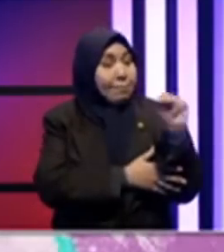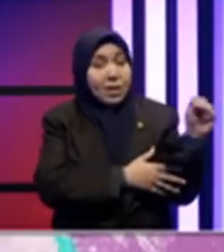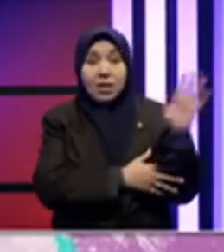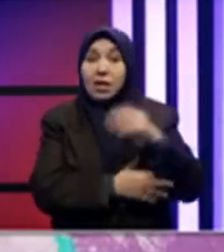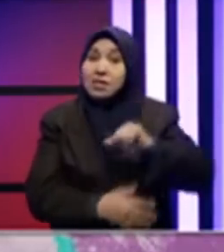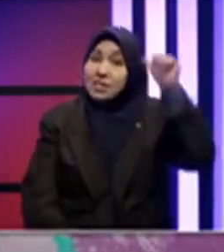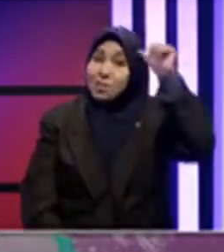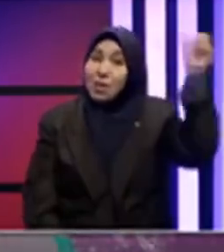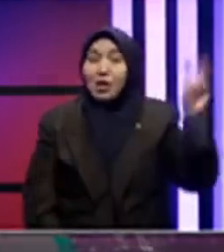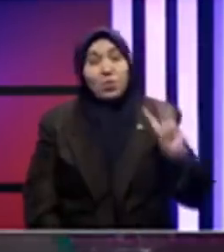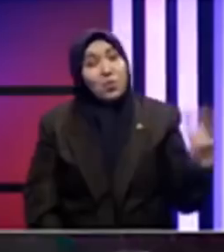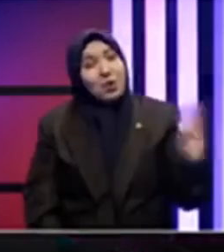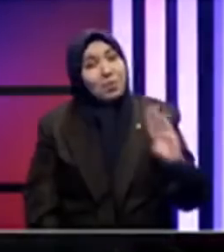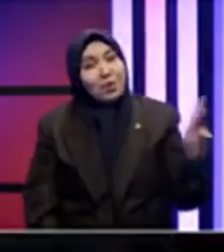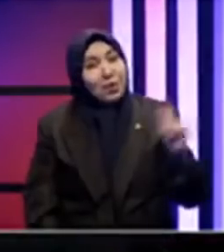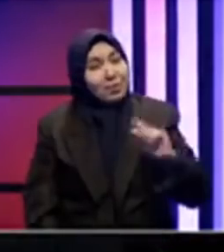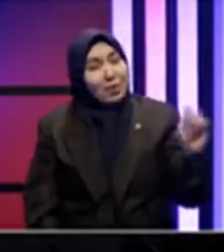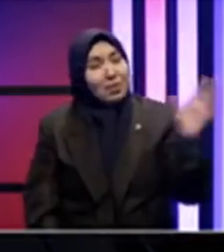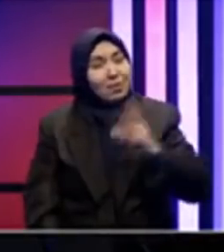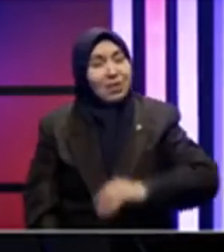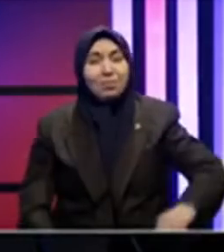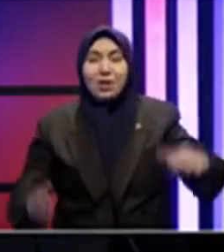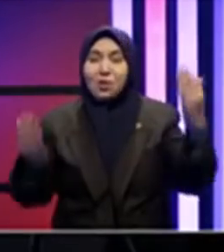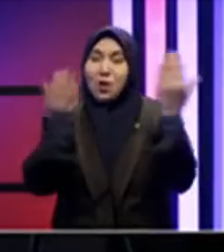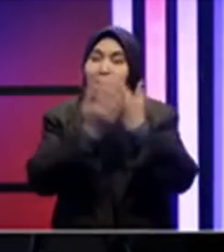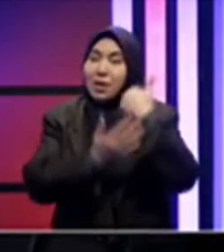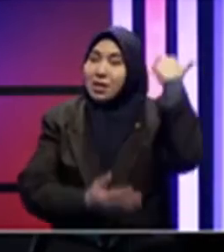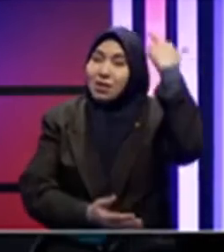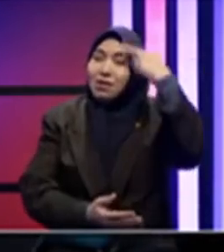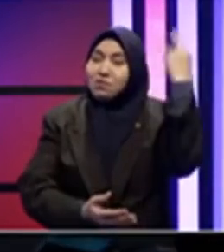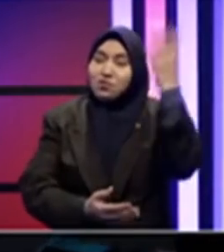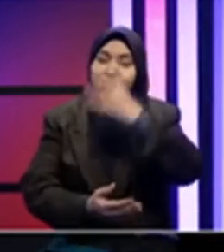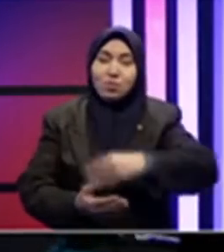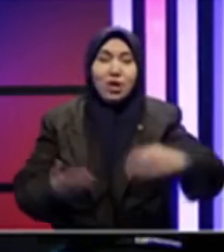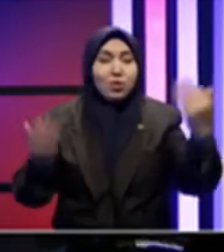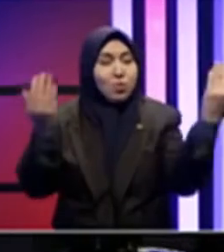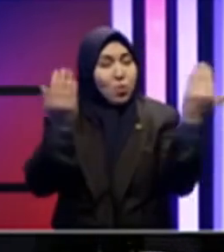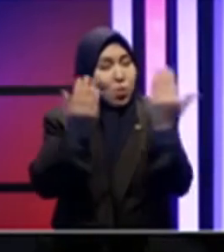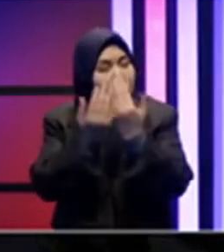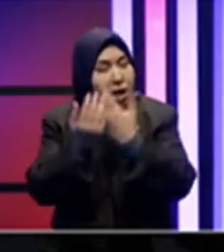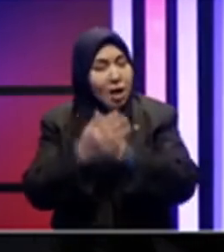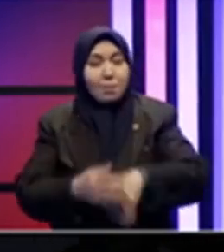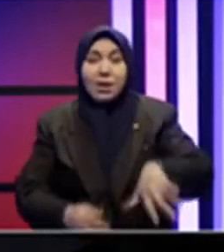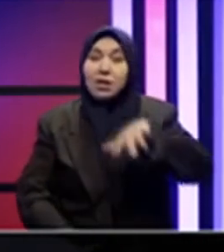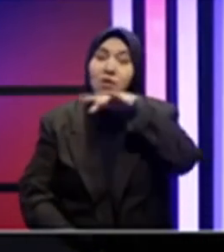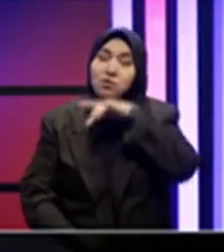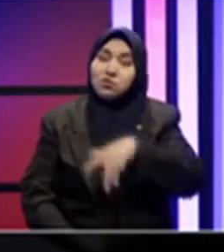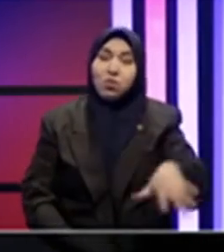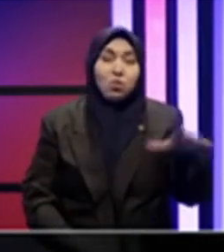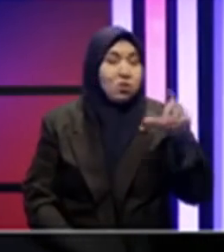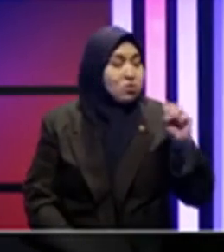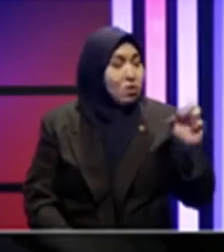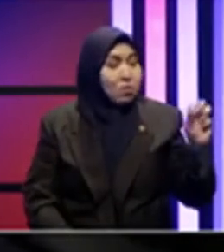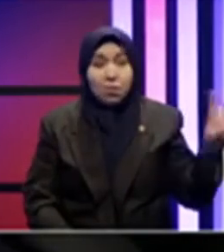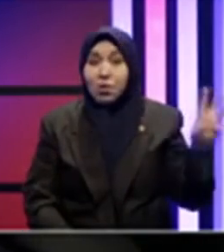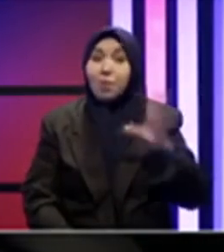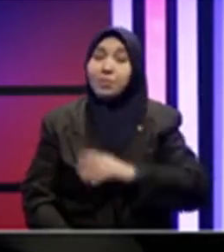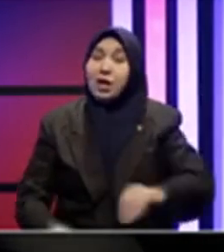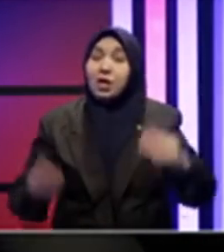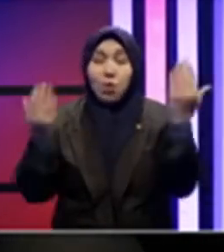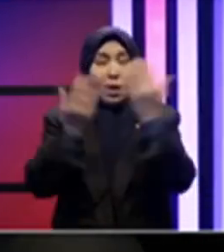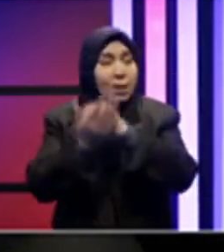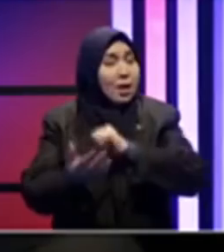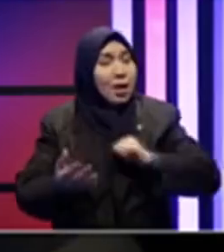السلام عليكم ورحمة الله وبركاته. الحمد لله والصلاة والسلام على رسول الله وعلى آله ومن والاه. أشهد أن لا إله إلا الله، أشهد أن محمدًا عبده ورسوله. اللهم صل